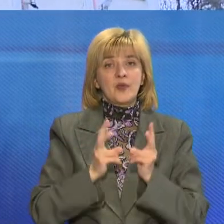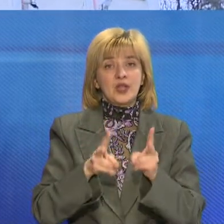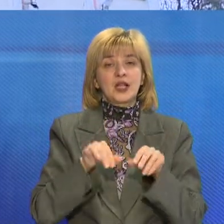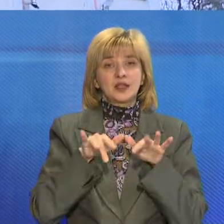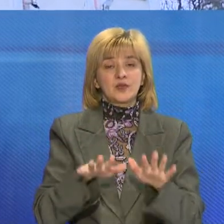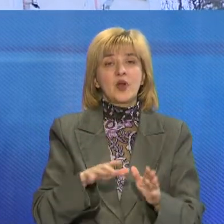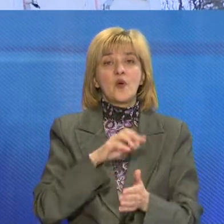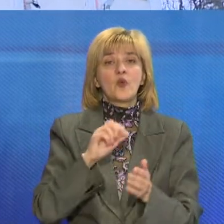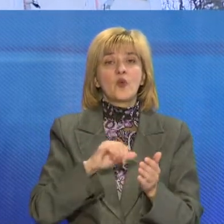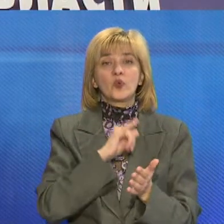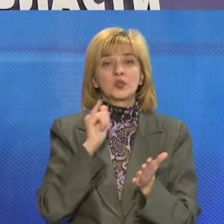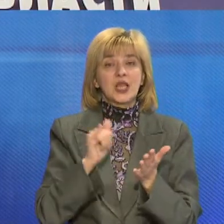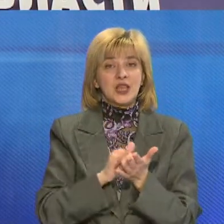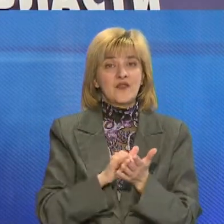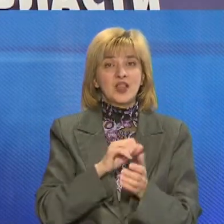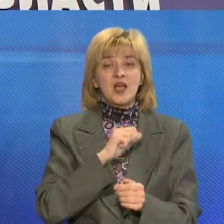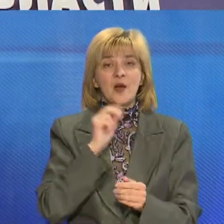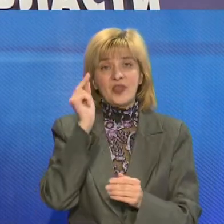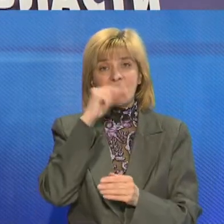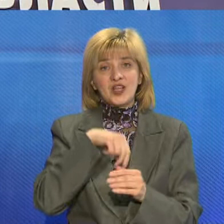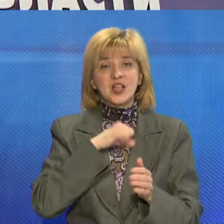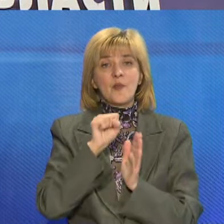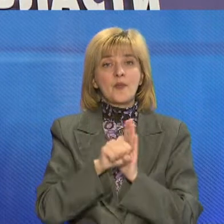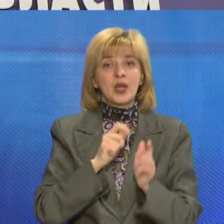суда пастанавіла абвінаваўчы прыгавор.